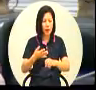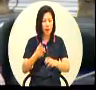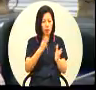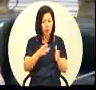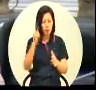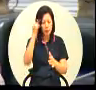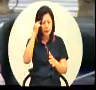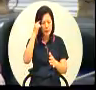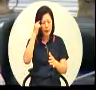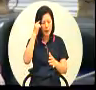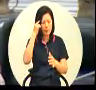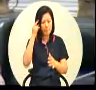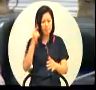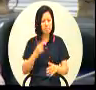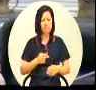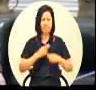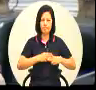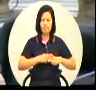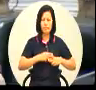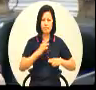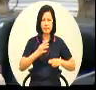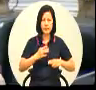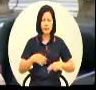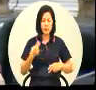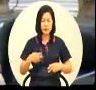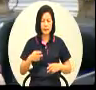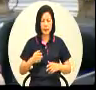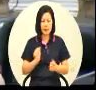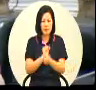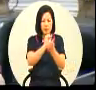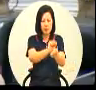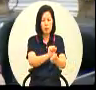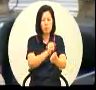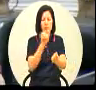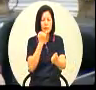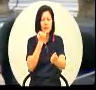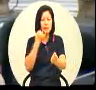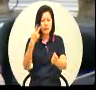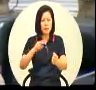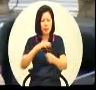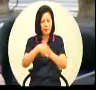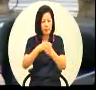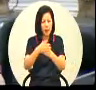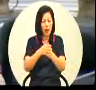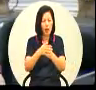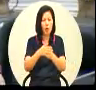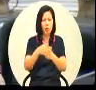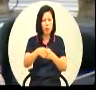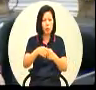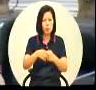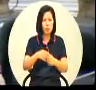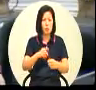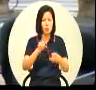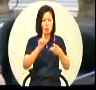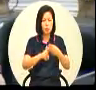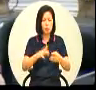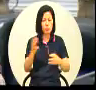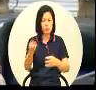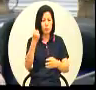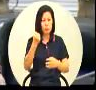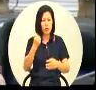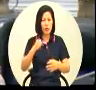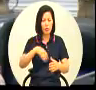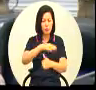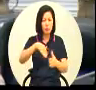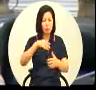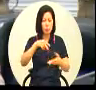负，甚至啊，甘愿让抓去被王关，特别来保护台湾主权独立、保障人权的那种